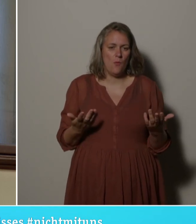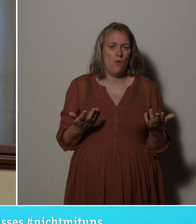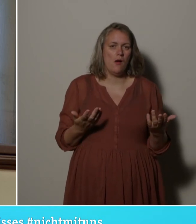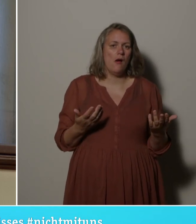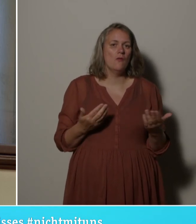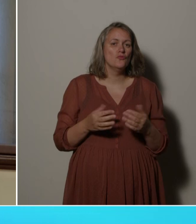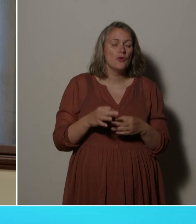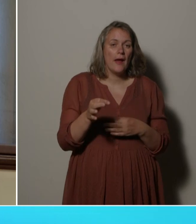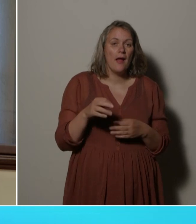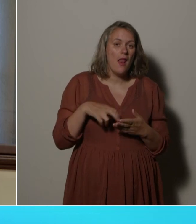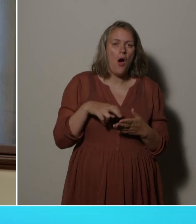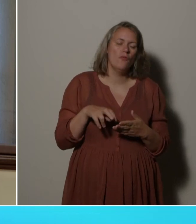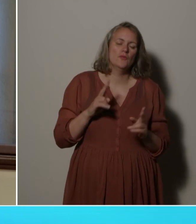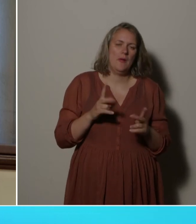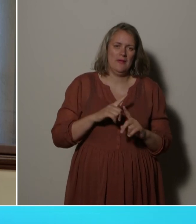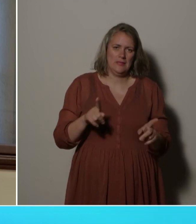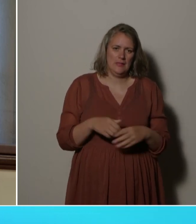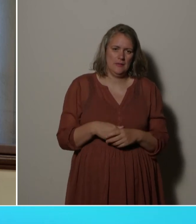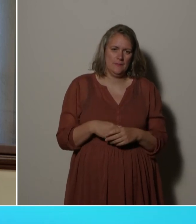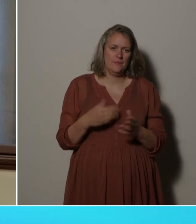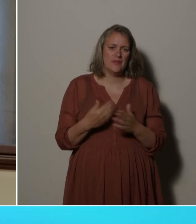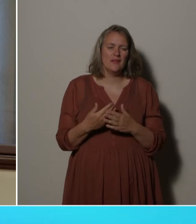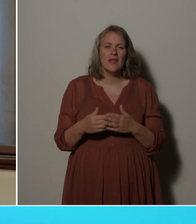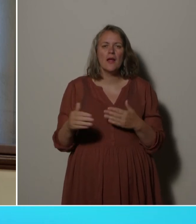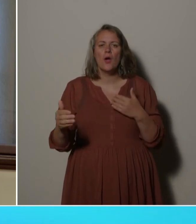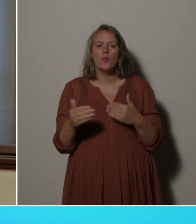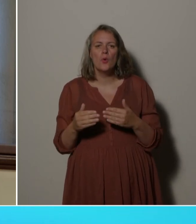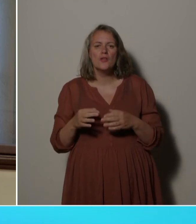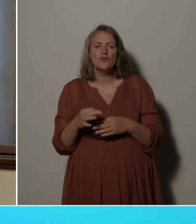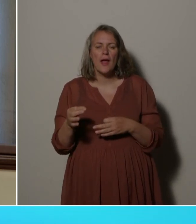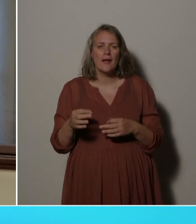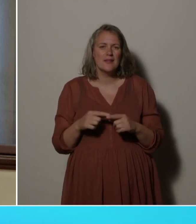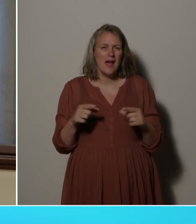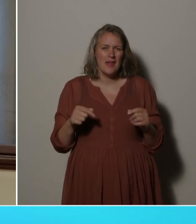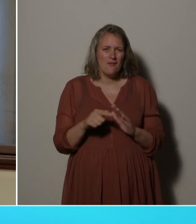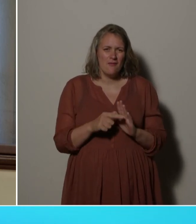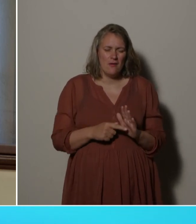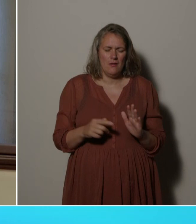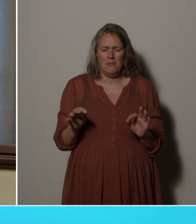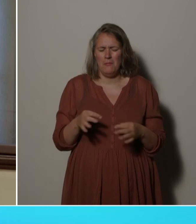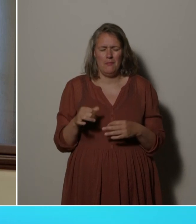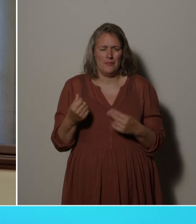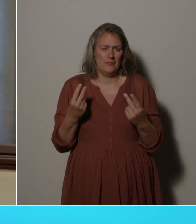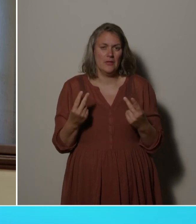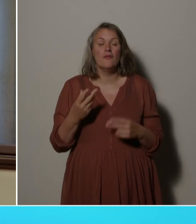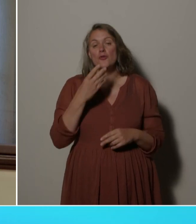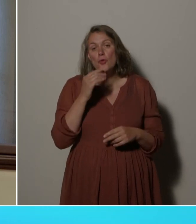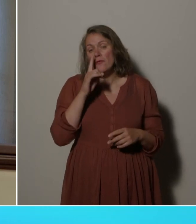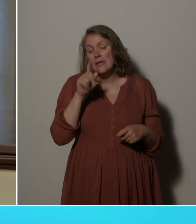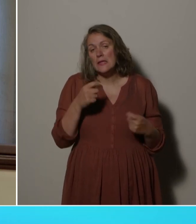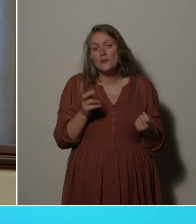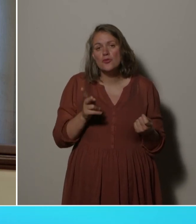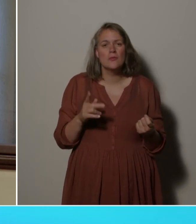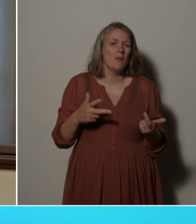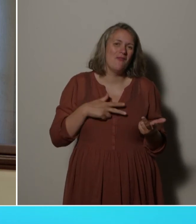läuft. Deswegen ist Kurzstreckentarif nicht vorrangig. Es wäre schön,